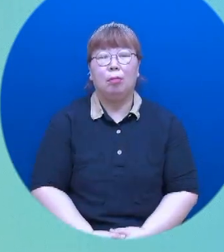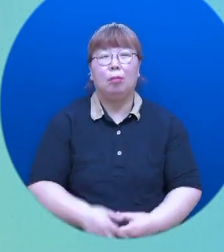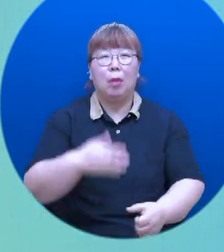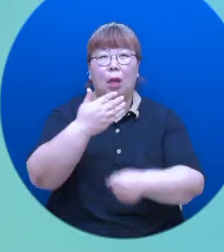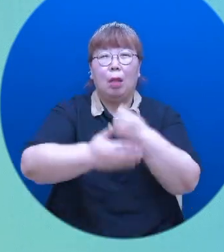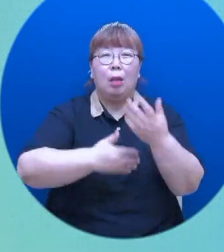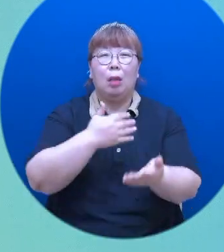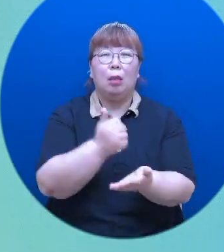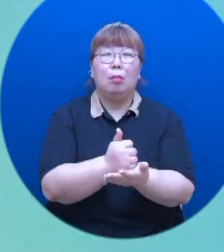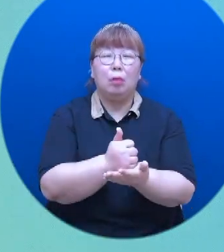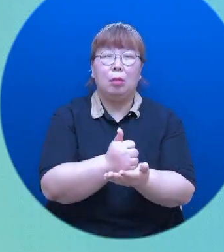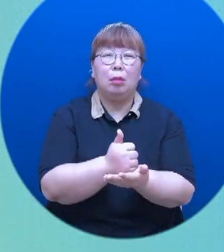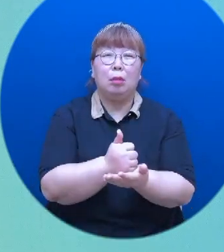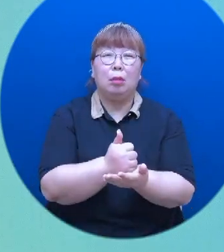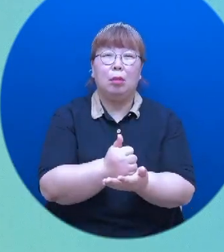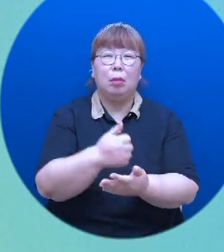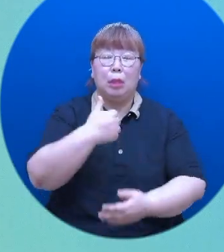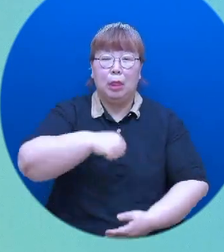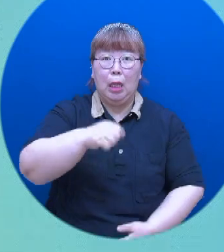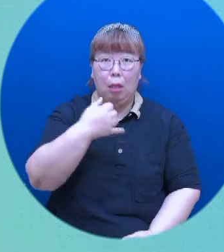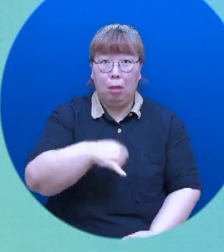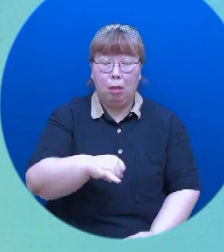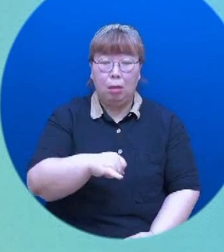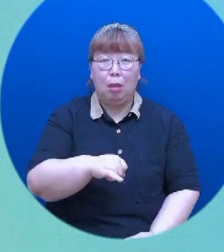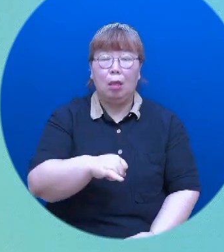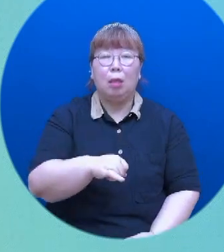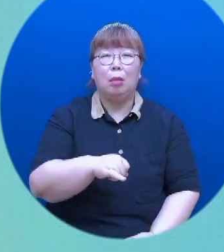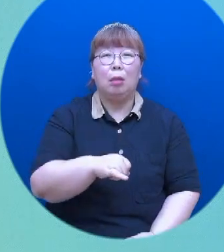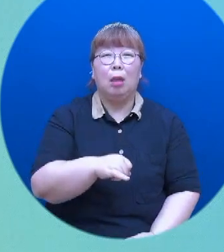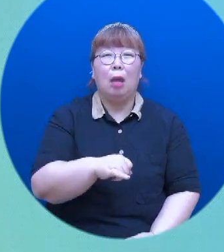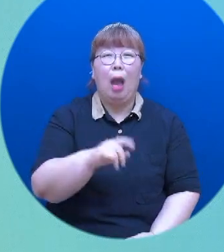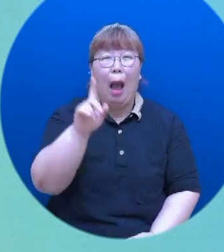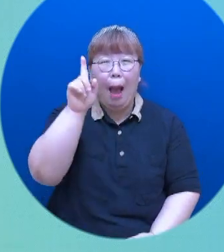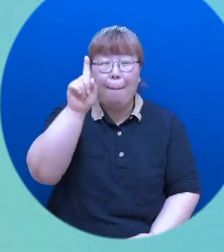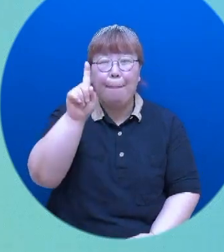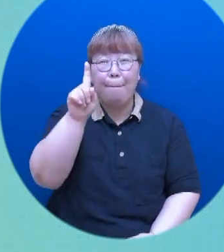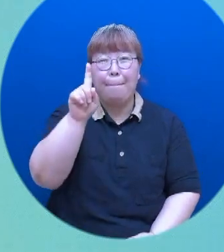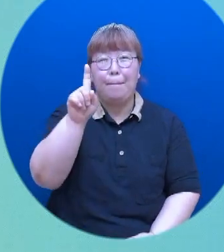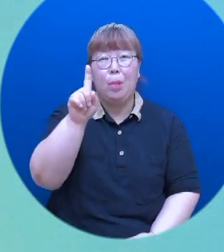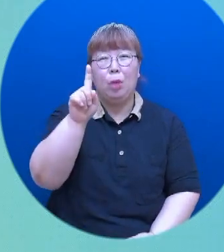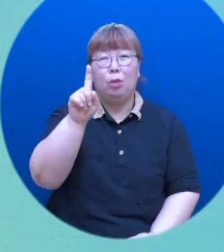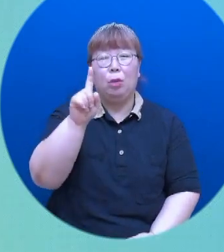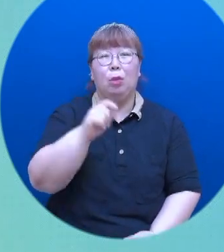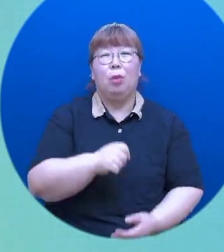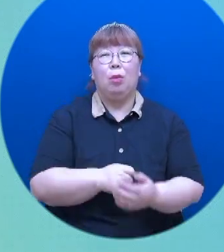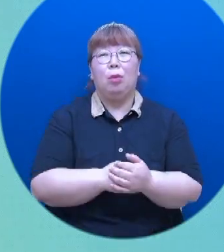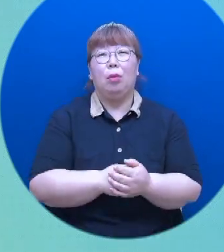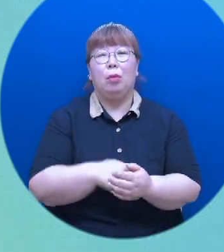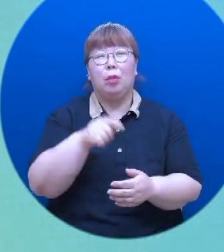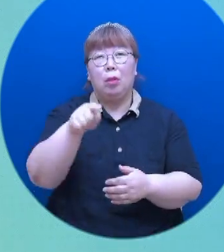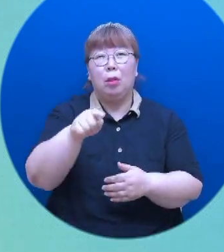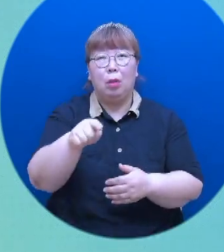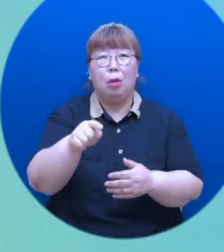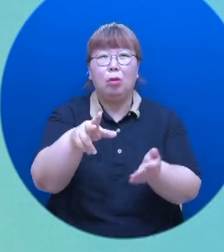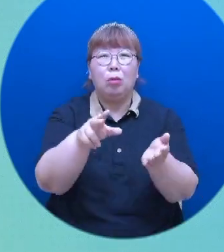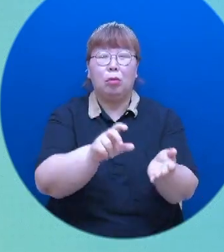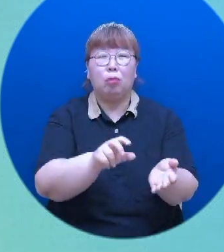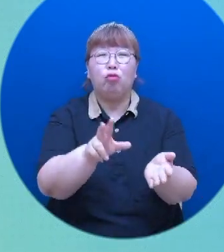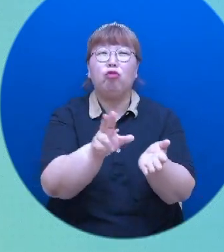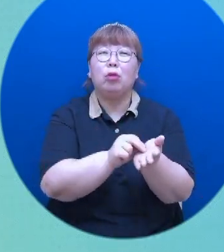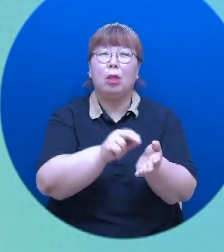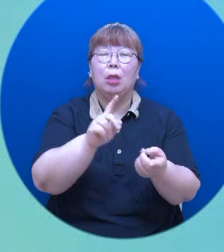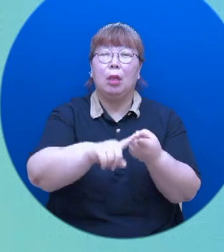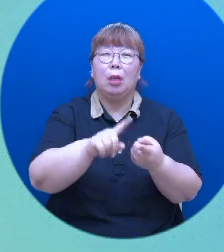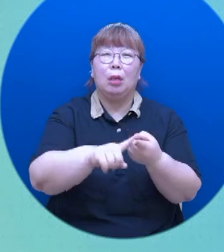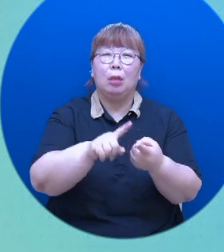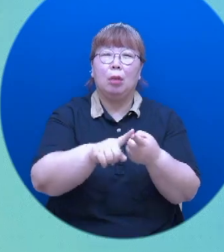하나님은 하나님의 자녀들에게 한 번도 이런 과제에서